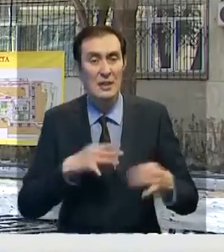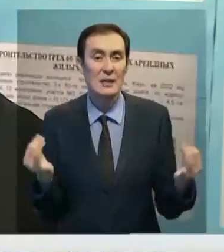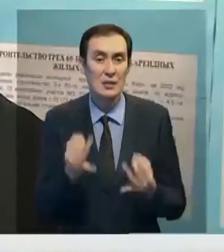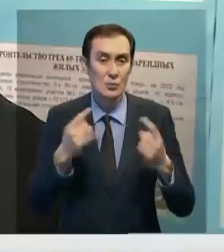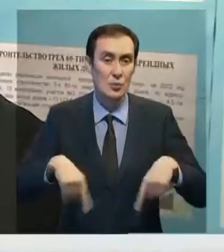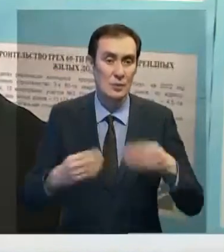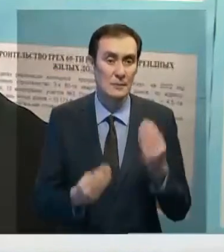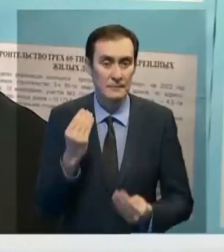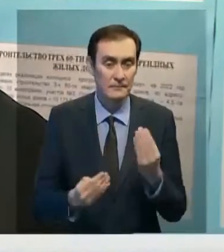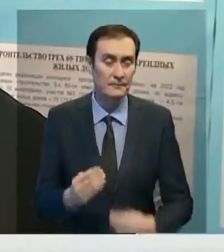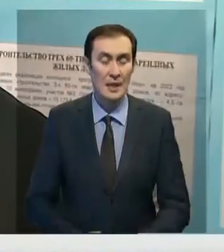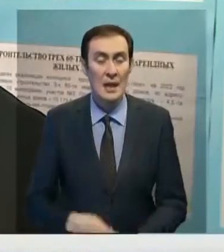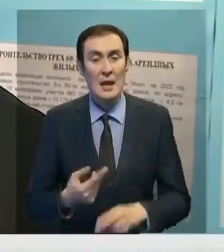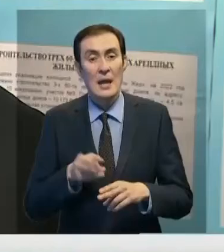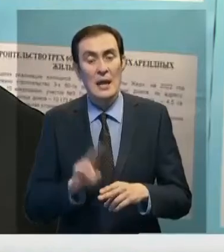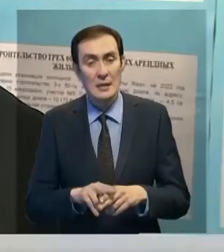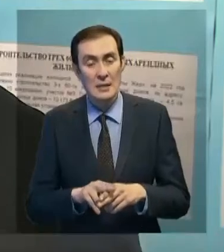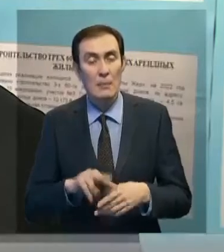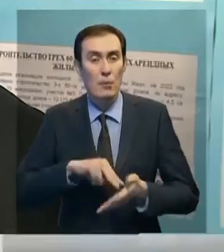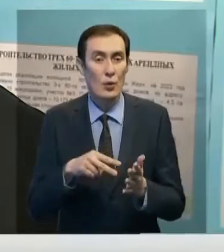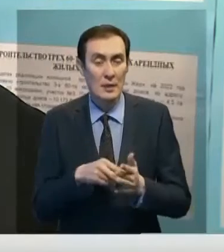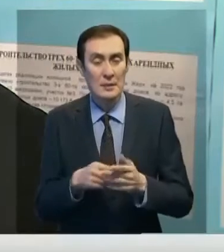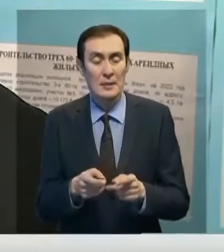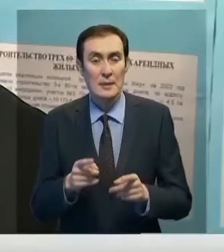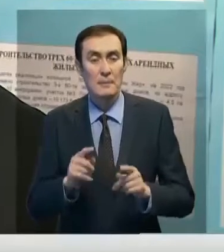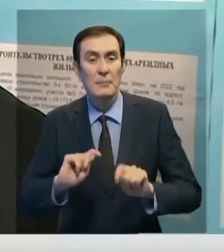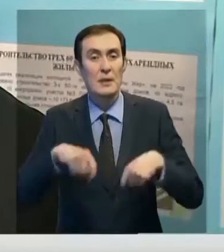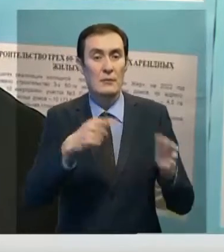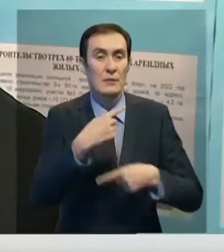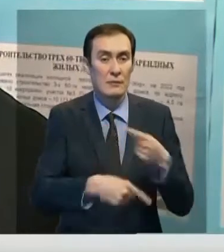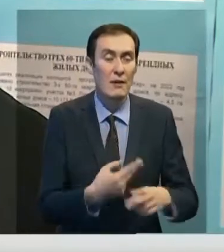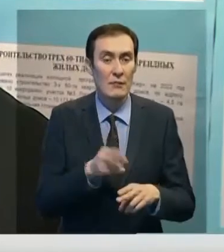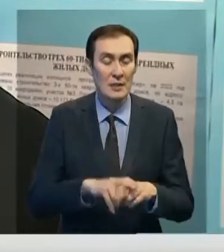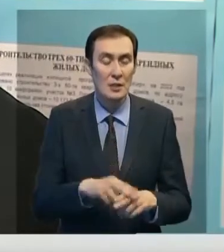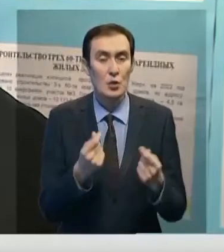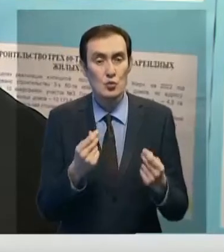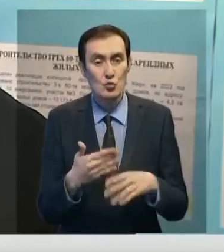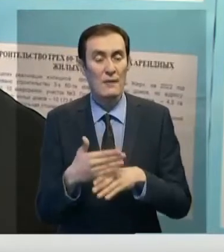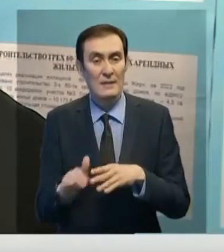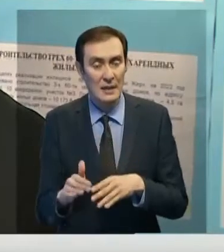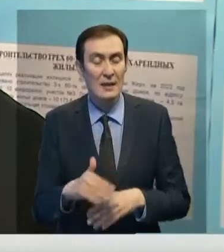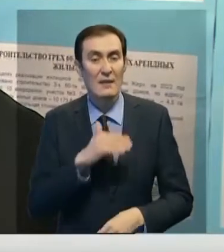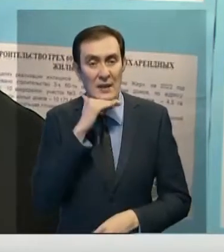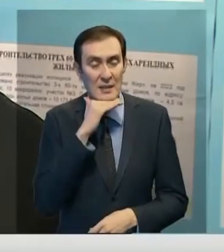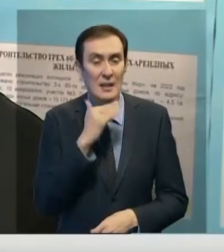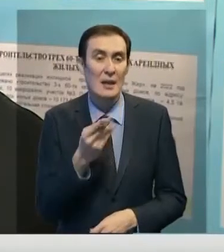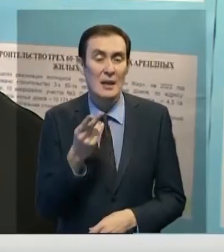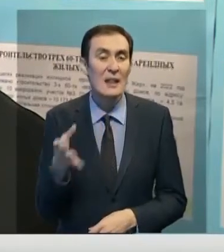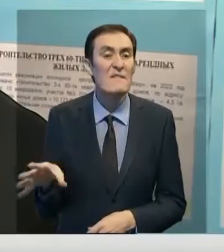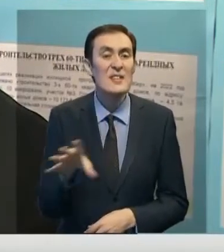аттракционы. Это переходящий проект. То есть выделенная сумма это хватит на